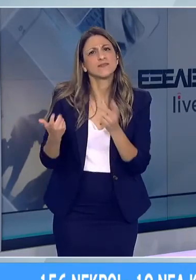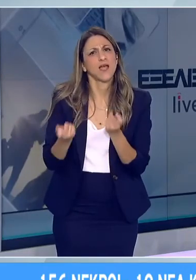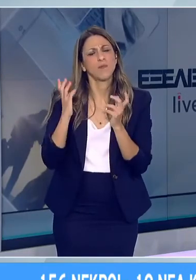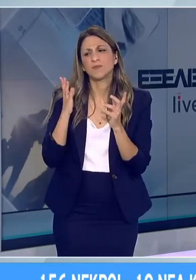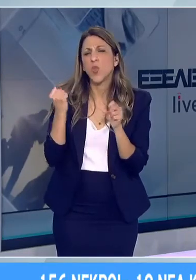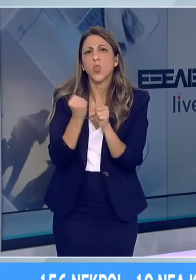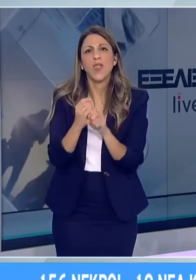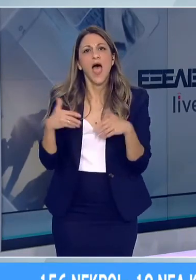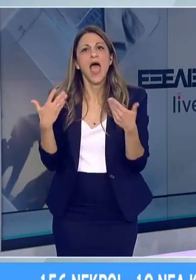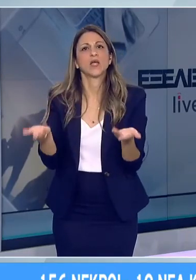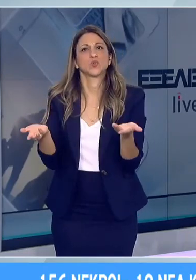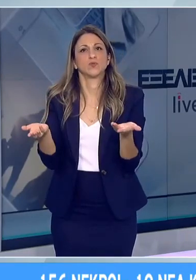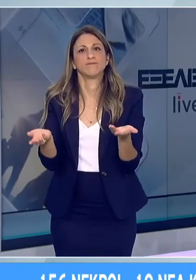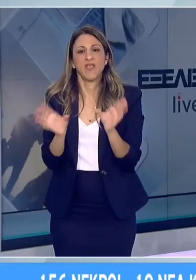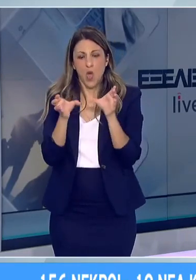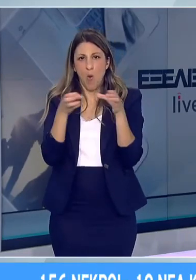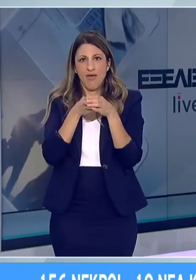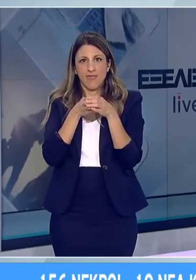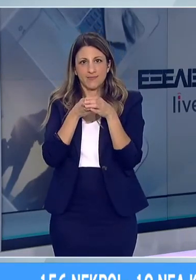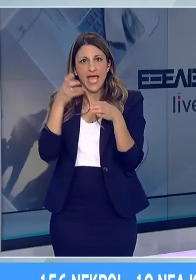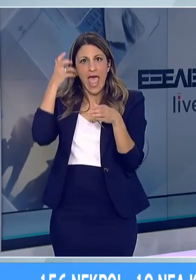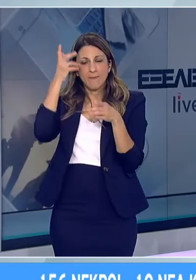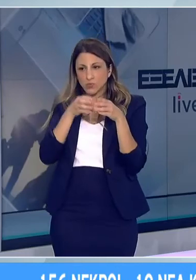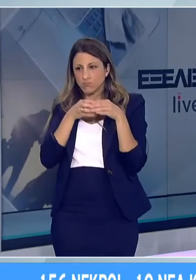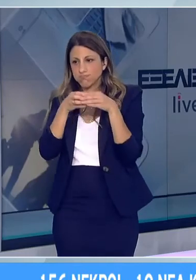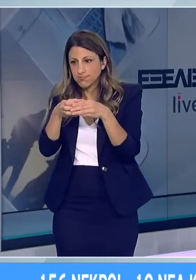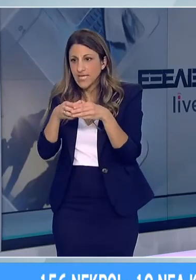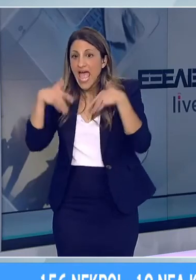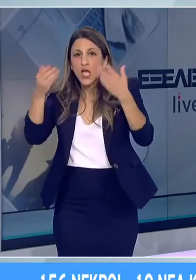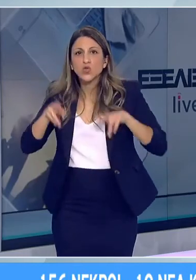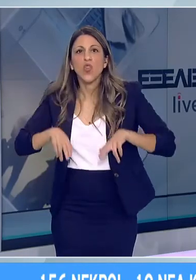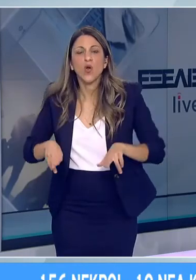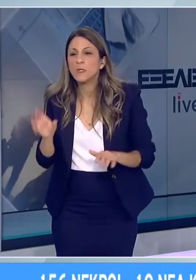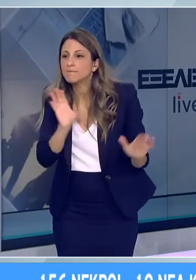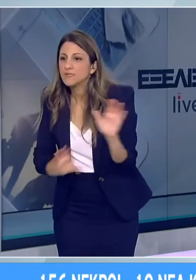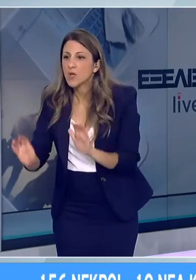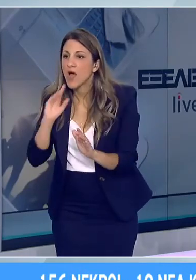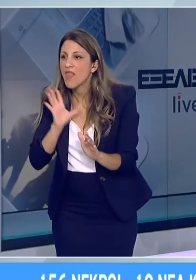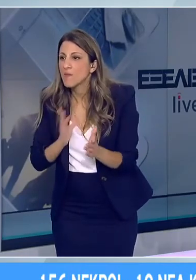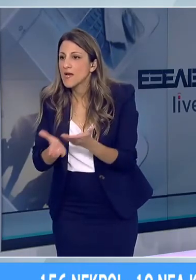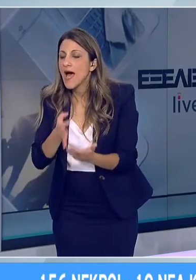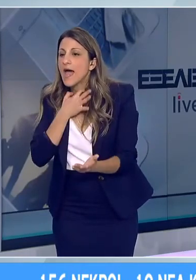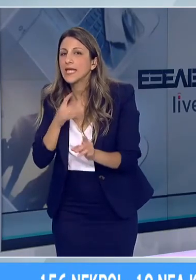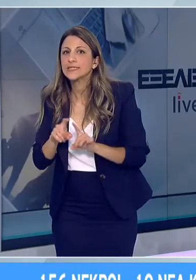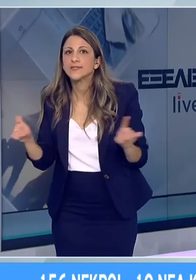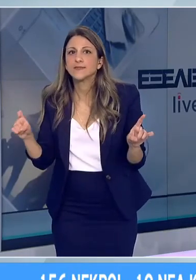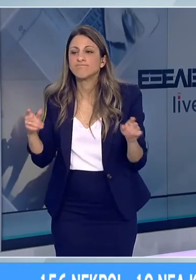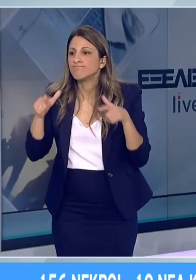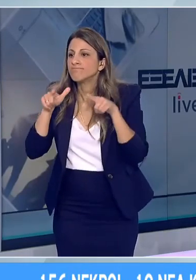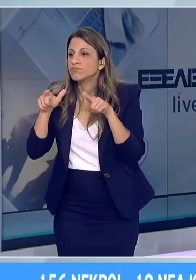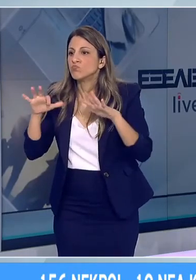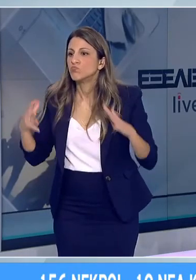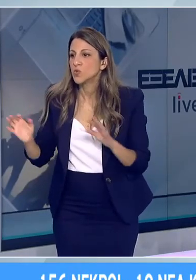δηλαδή δουλειά του δρόμου. Που βγαίνει στον δρόμο, προσπαθείς να βοηθήσεις ανθρώπους που έχουν, είναι στην έσχατη ανάγκη, ανθρώπους που είναι, έχουν αυτή την